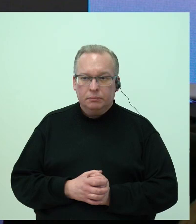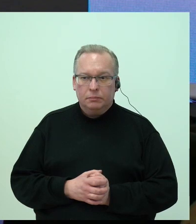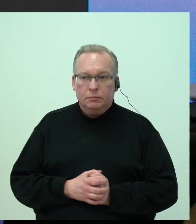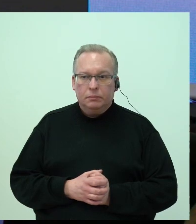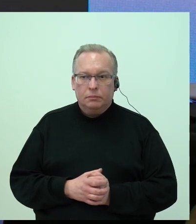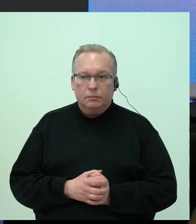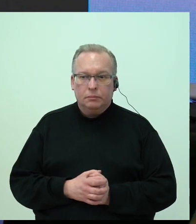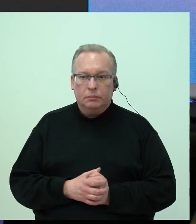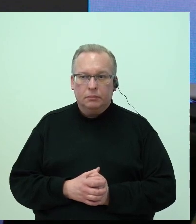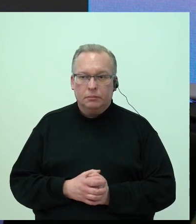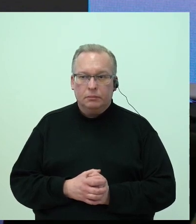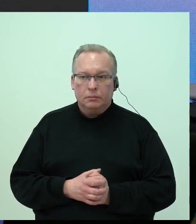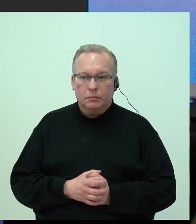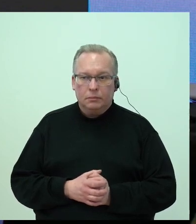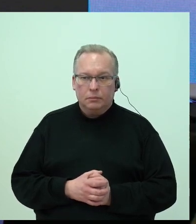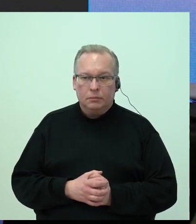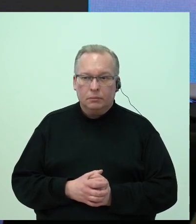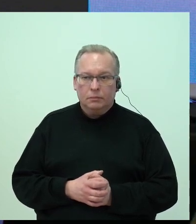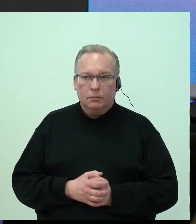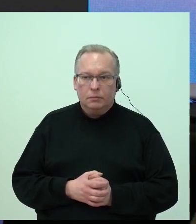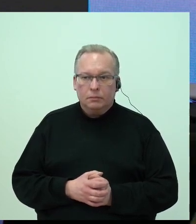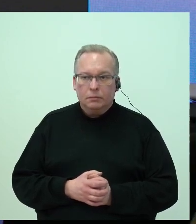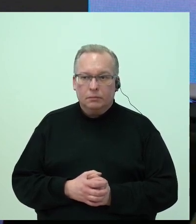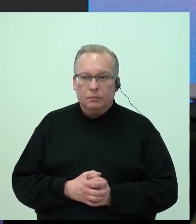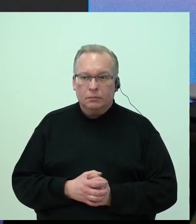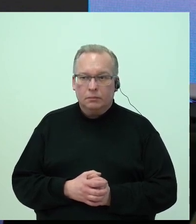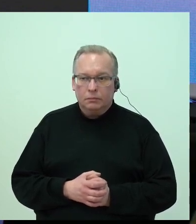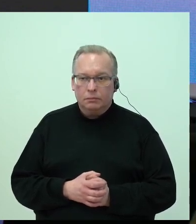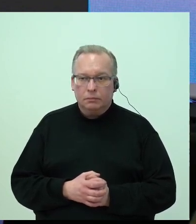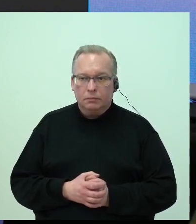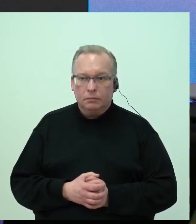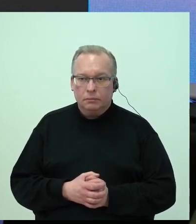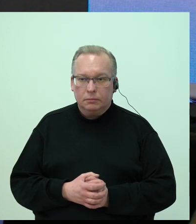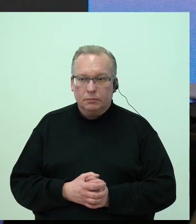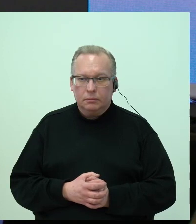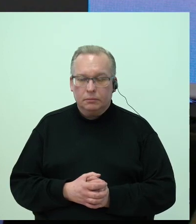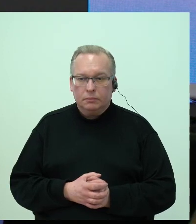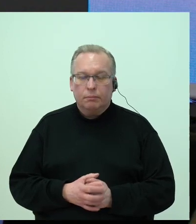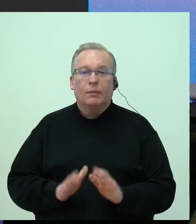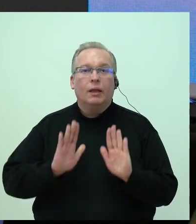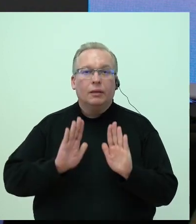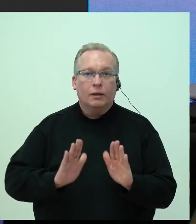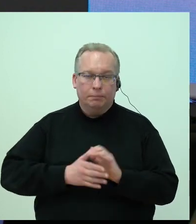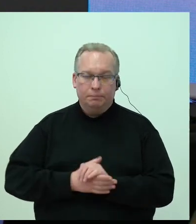I'm unmuted, I don't know what is go on. I'm okay. Taigi,